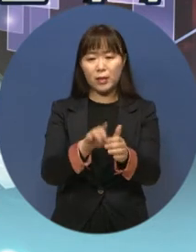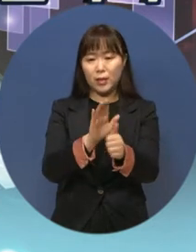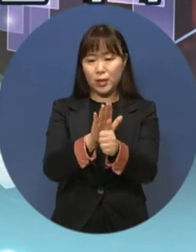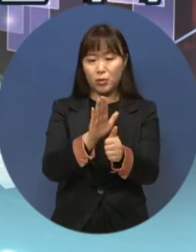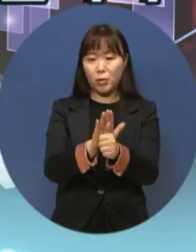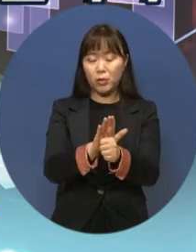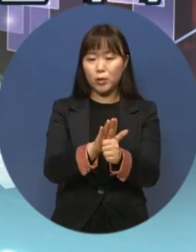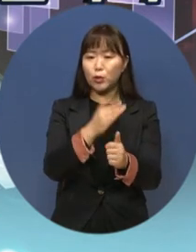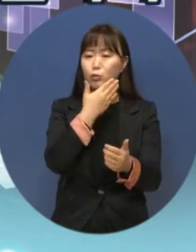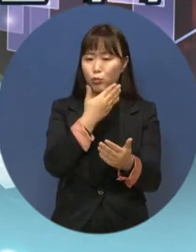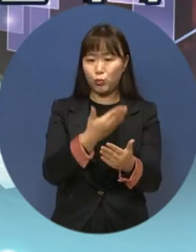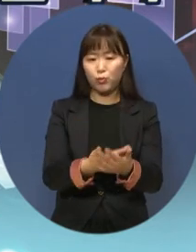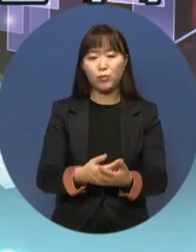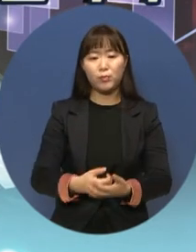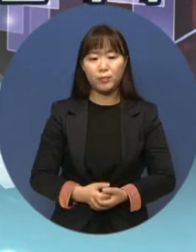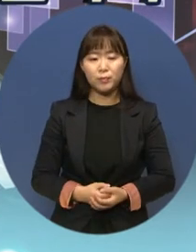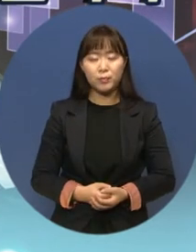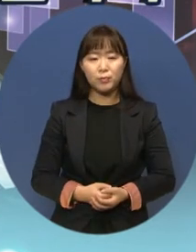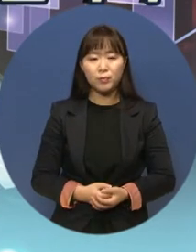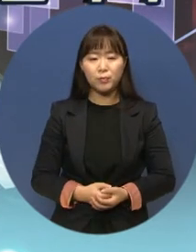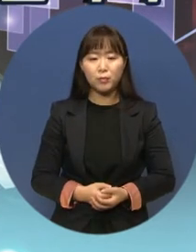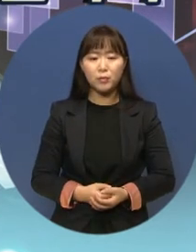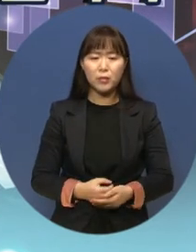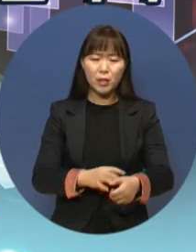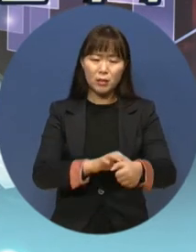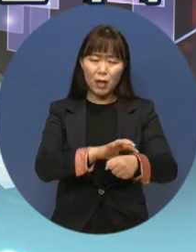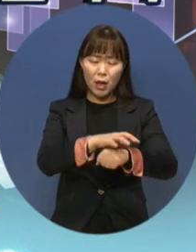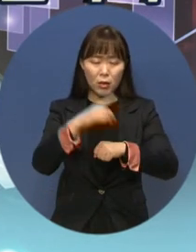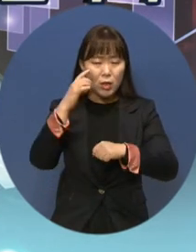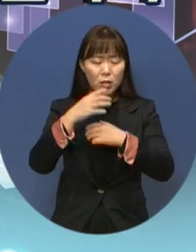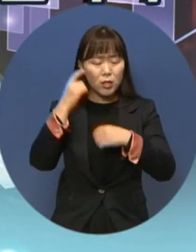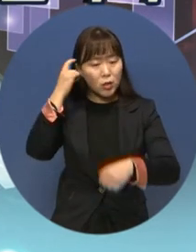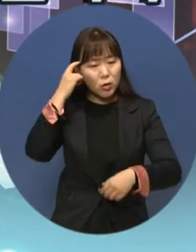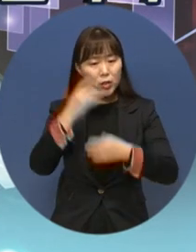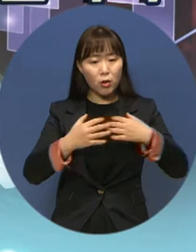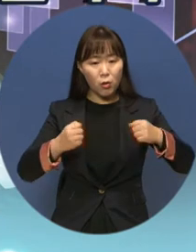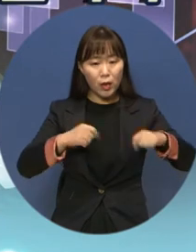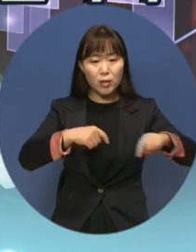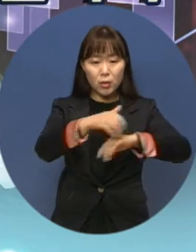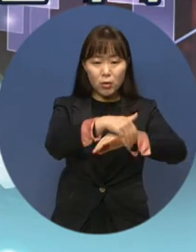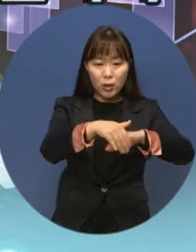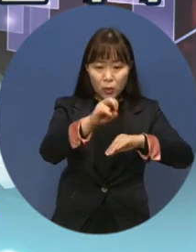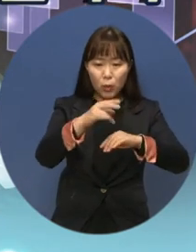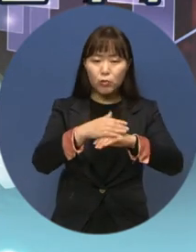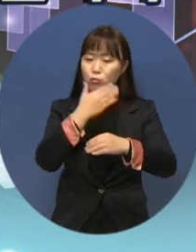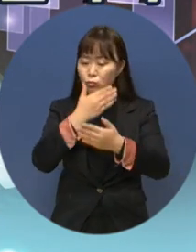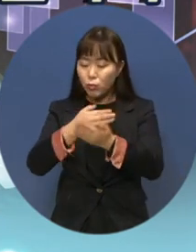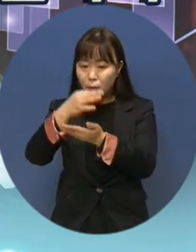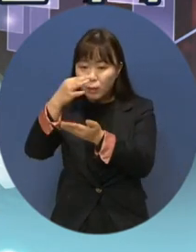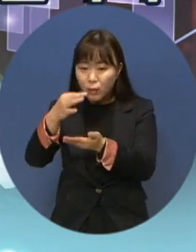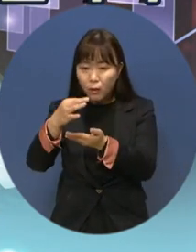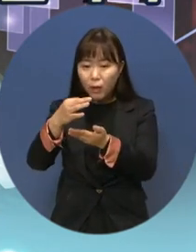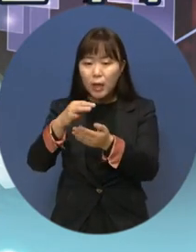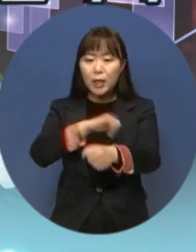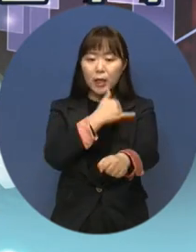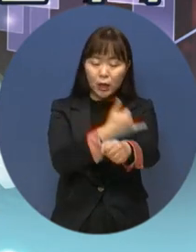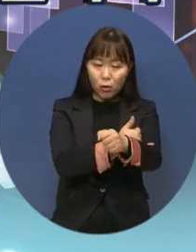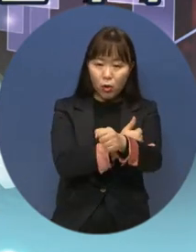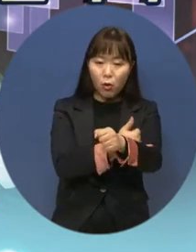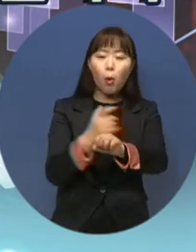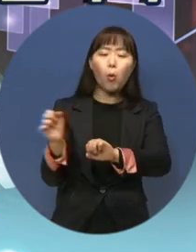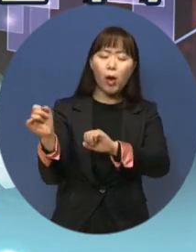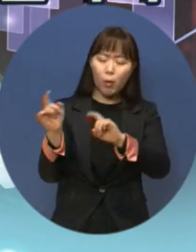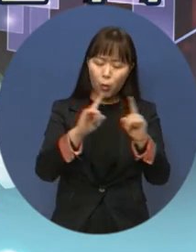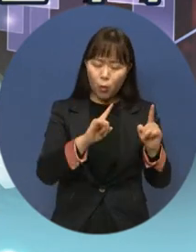지원이 중요합니다. 세계적 정신건강정책과 핵심 가치가 인권과